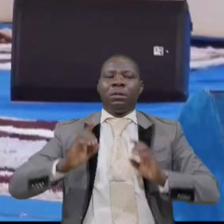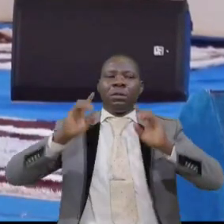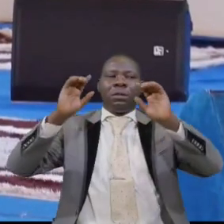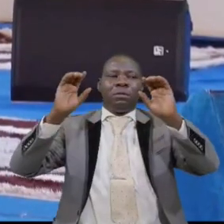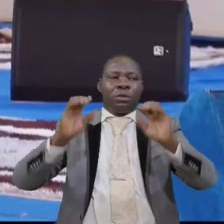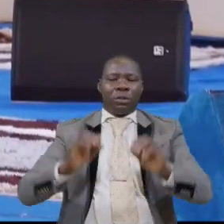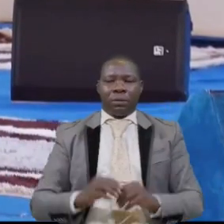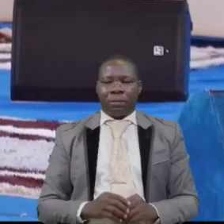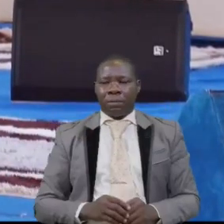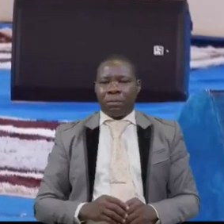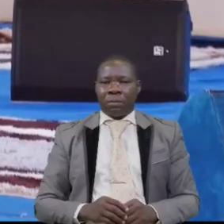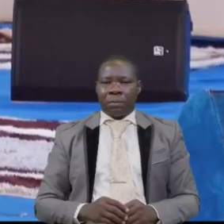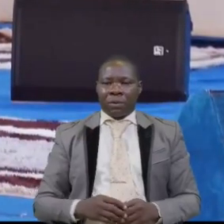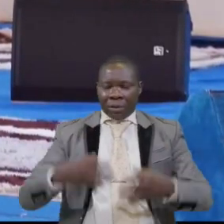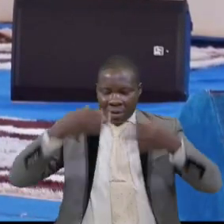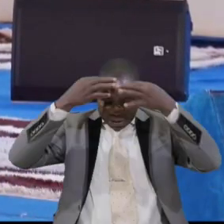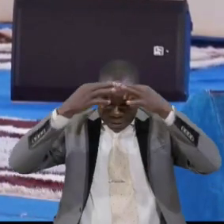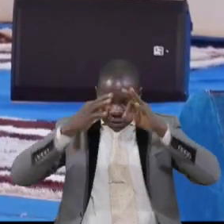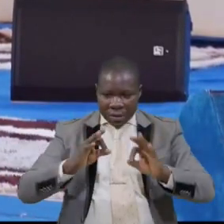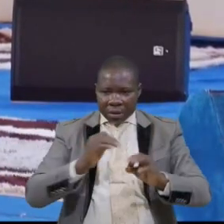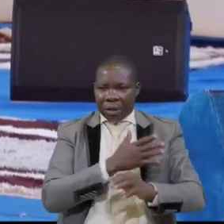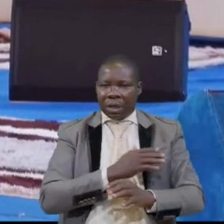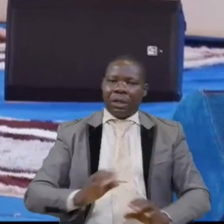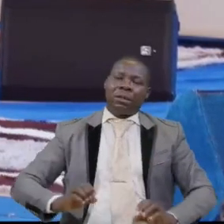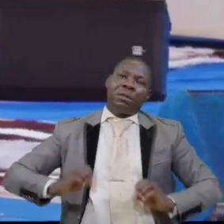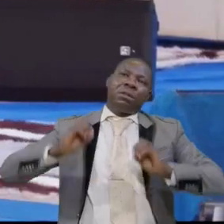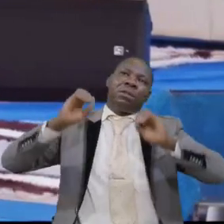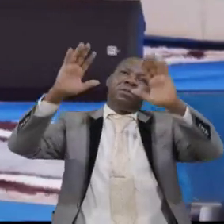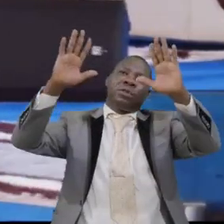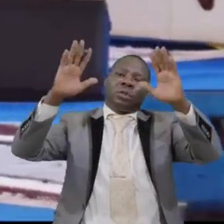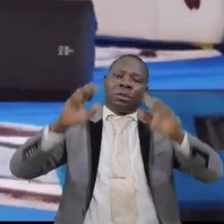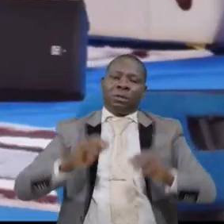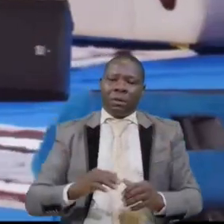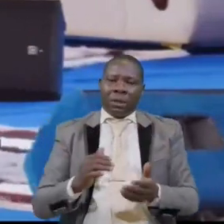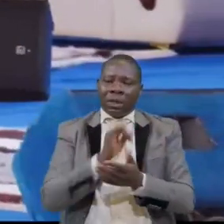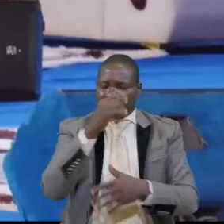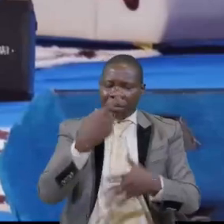décision et la dévotion. C'est ça